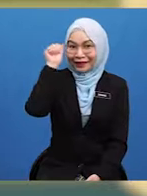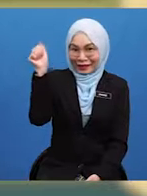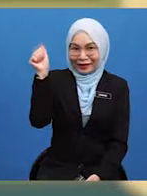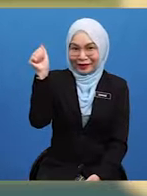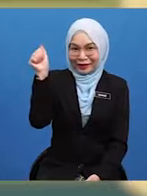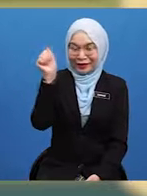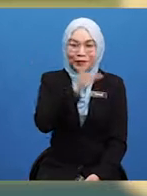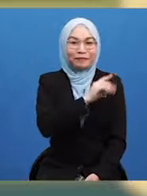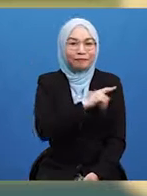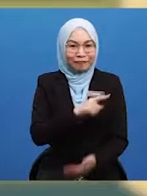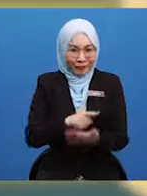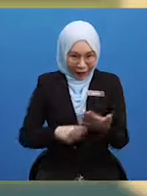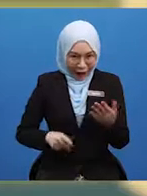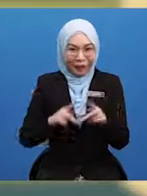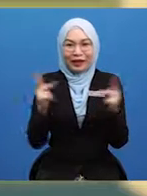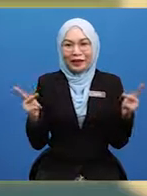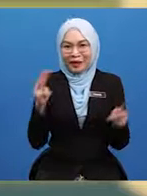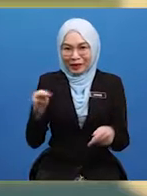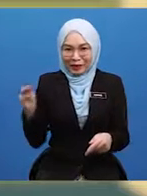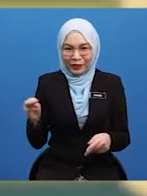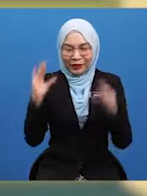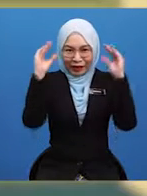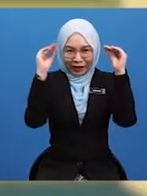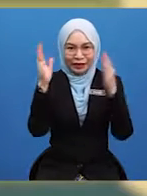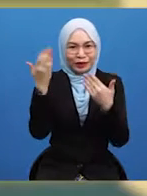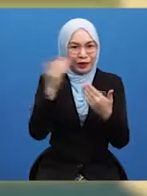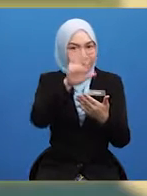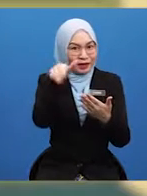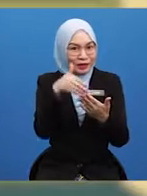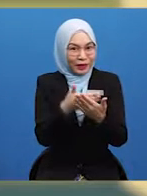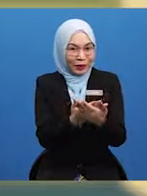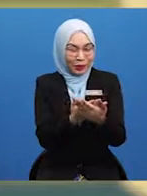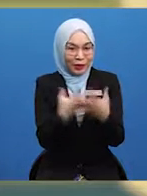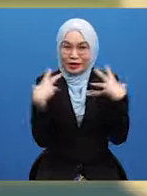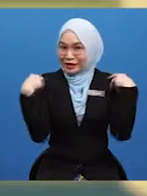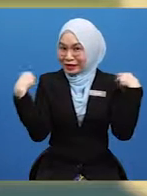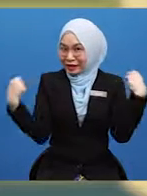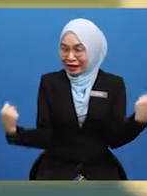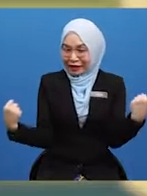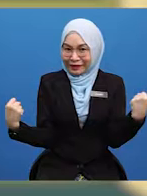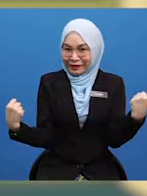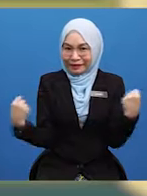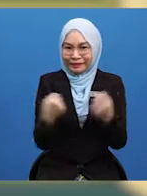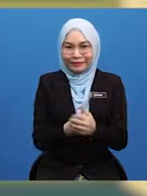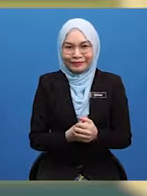Assalamualaikum. Apa khabar murid-murid? Cikgu harap semuanya berada dalam keadaan yang